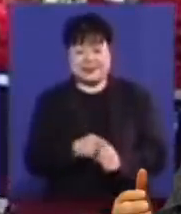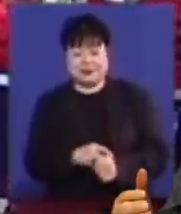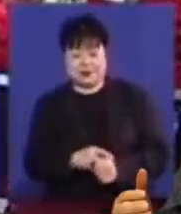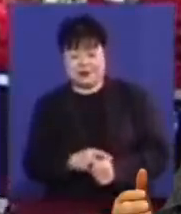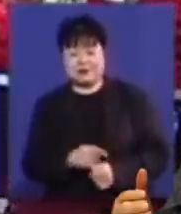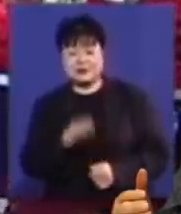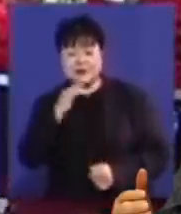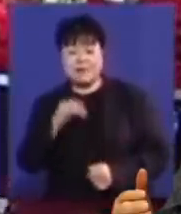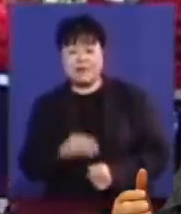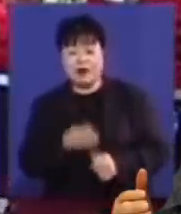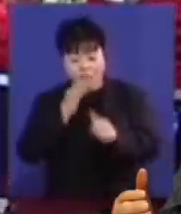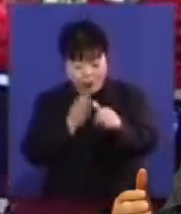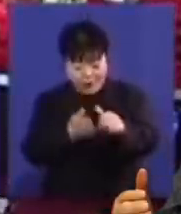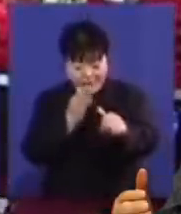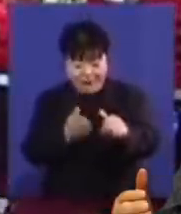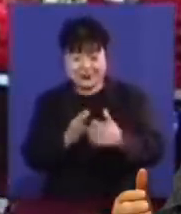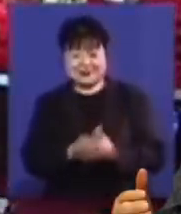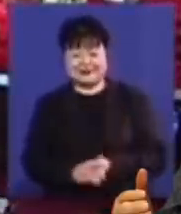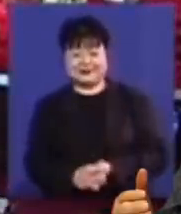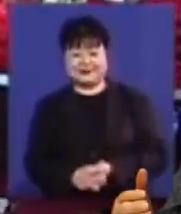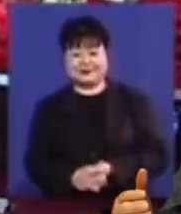경계하며 권하라.